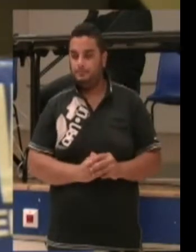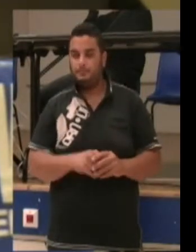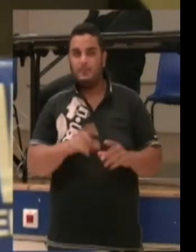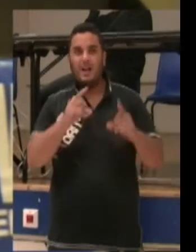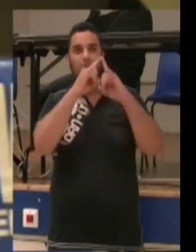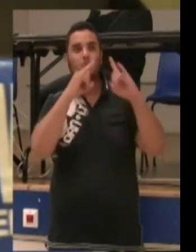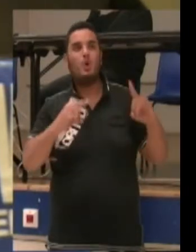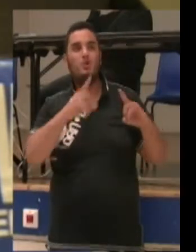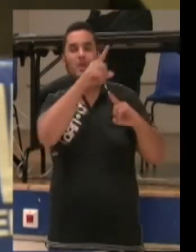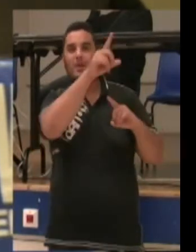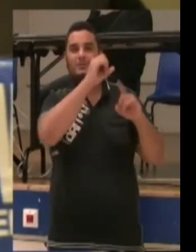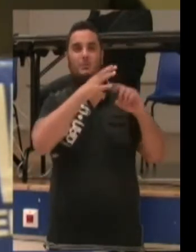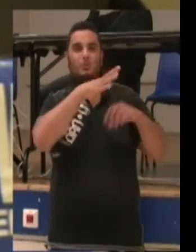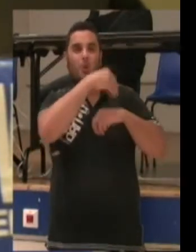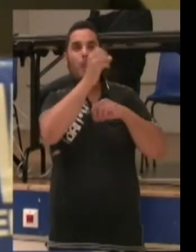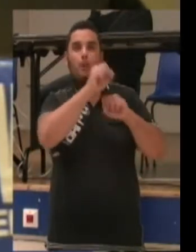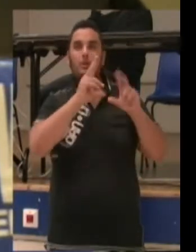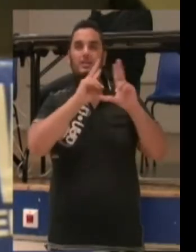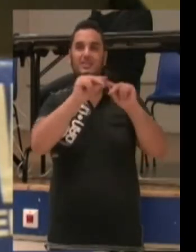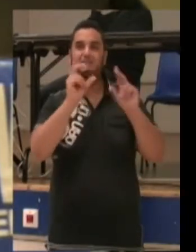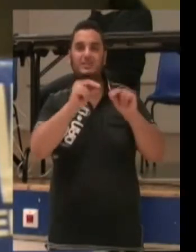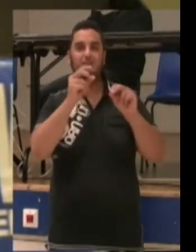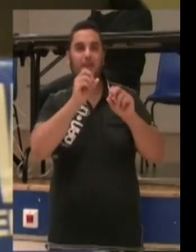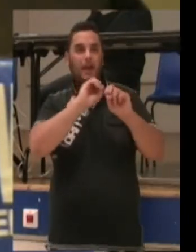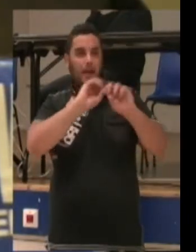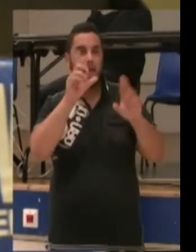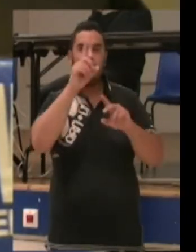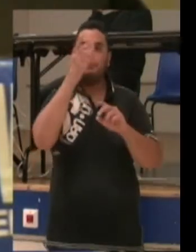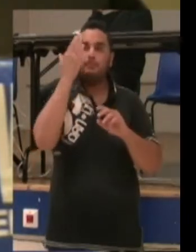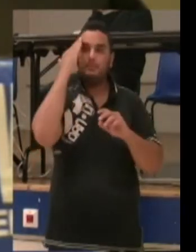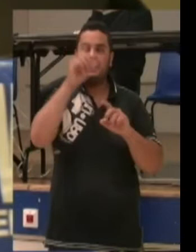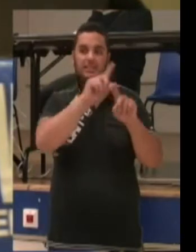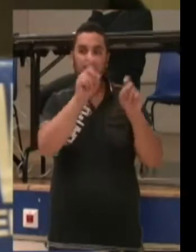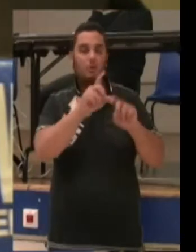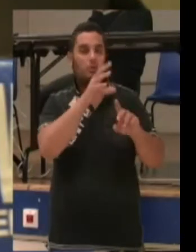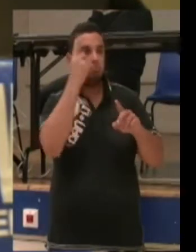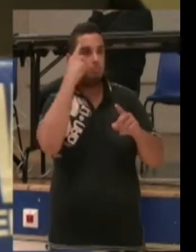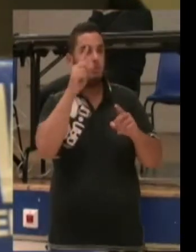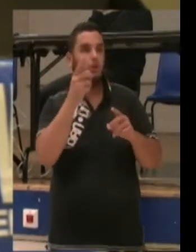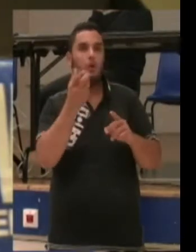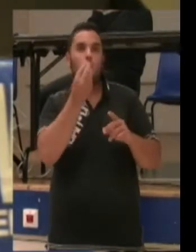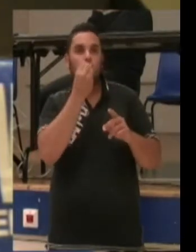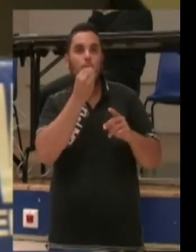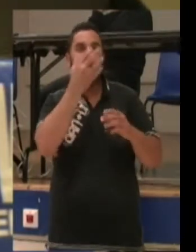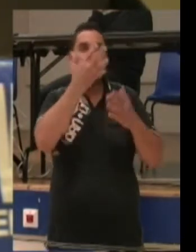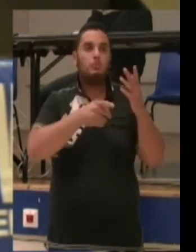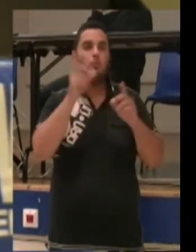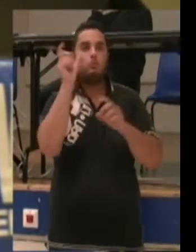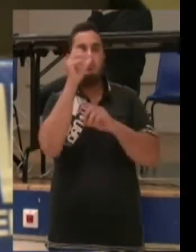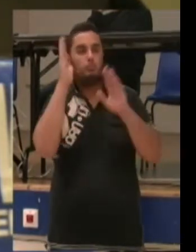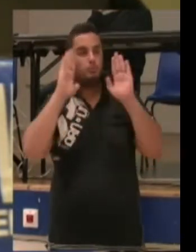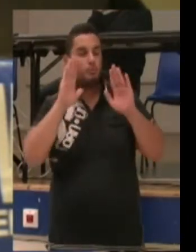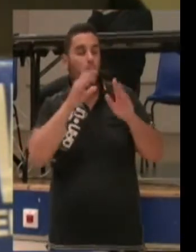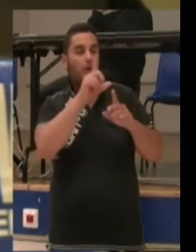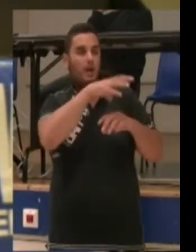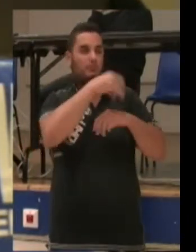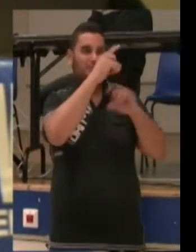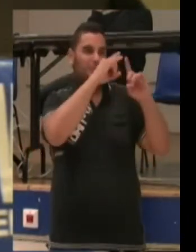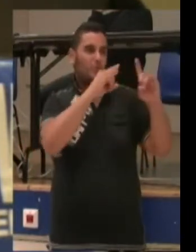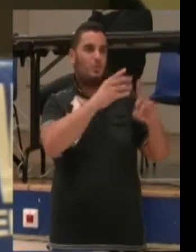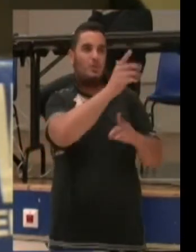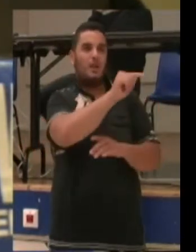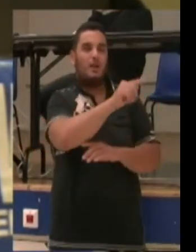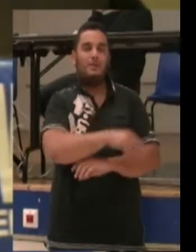trouve. Et enfin, c'est défendre les intérêts des consommateurs en général et du musulman en particulier, donc avec une